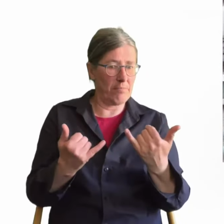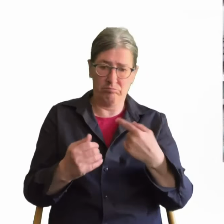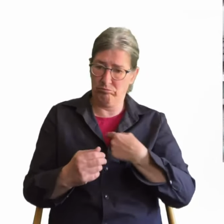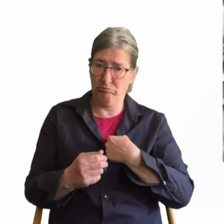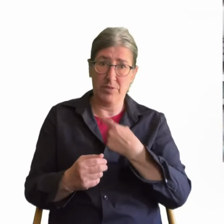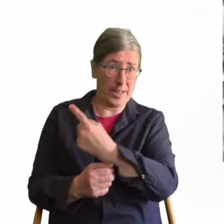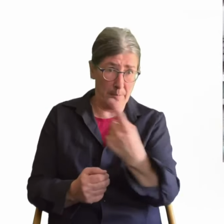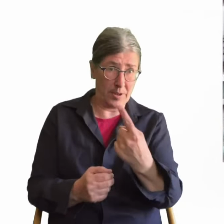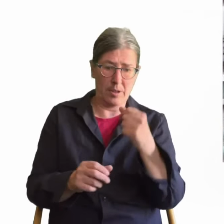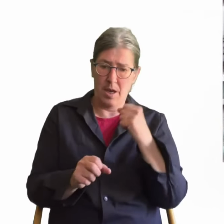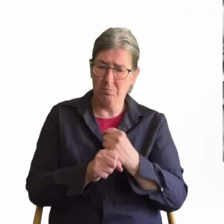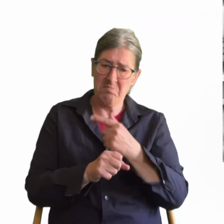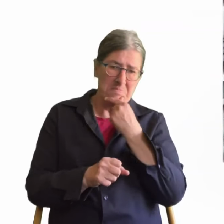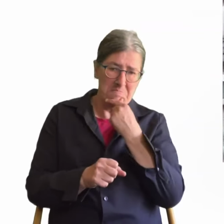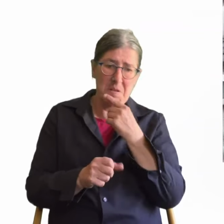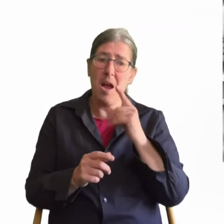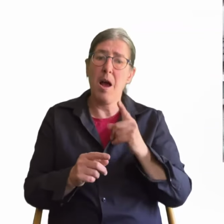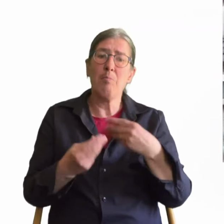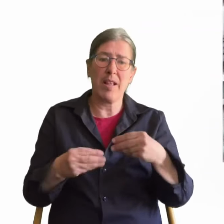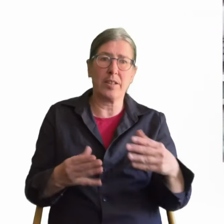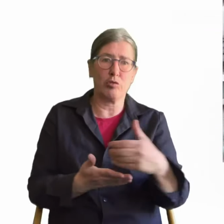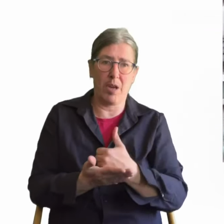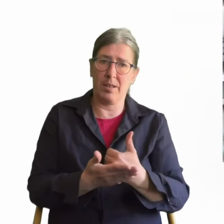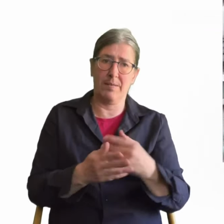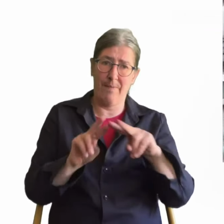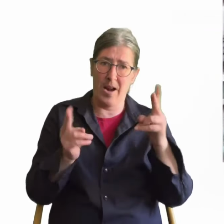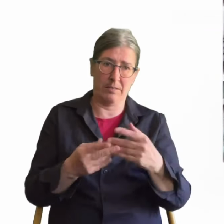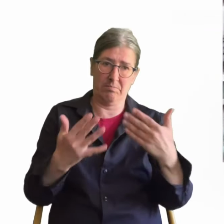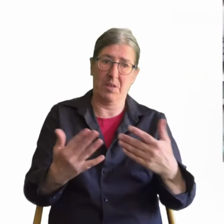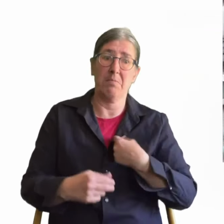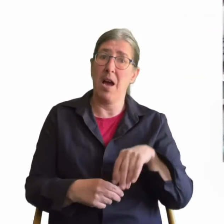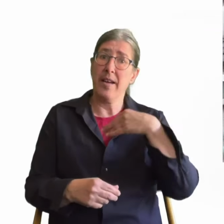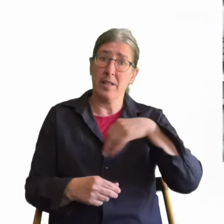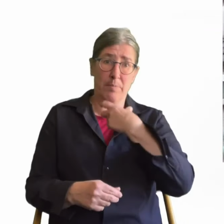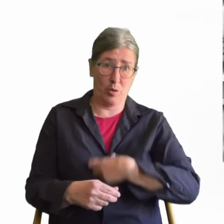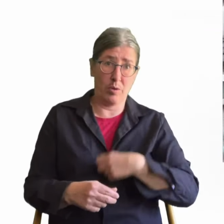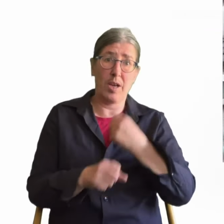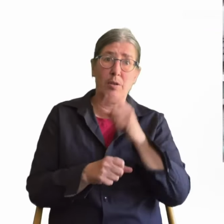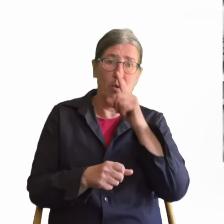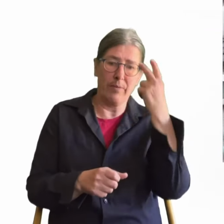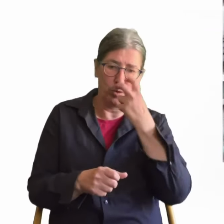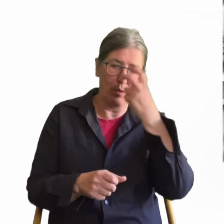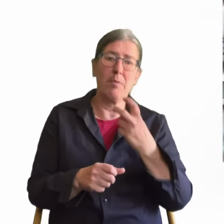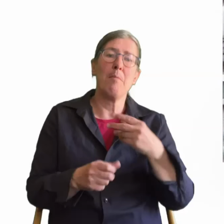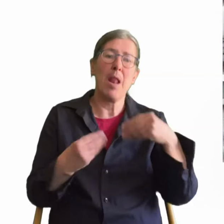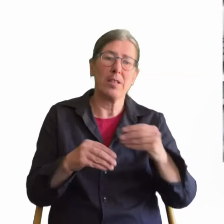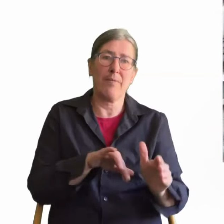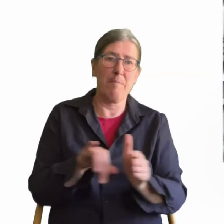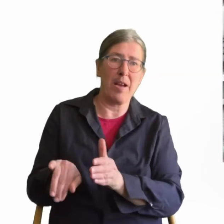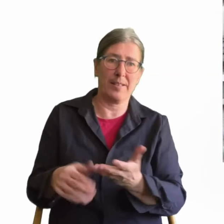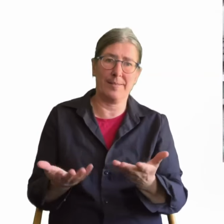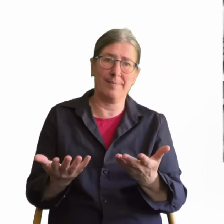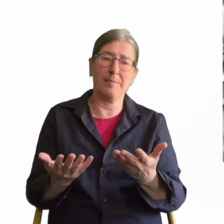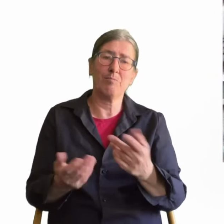dazu beitragen, dass es nicht mehr so viel Plastik auf dieser Welt gibt? Wir Einzelpersonen können eigentlich nur versuchen, Plastik weitmöglichst zu